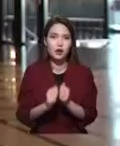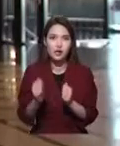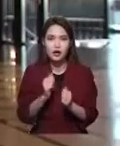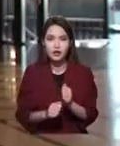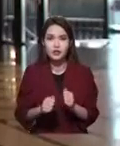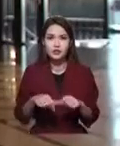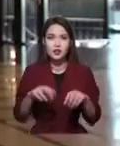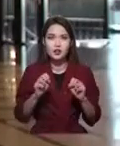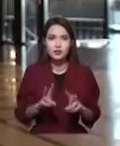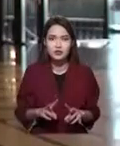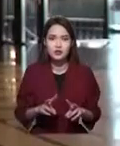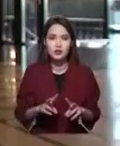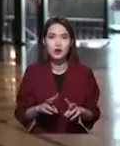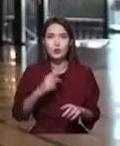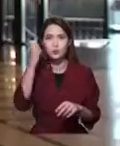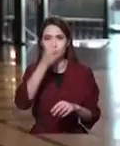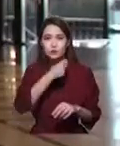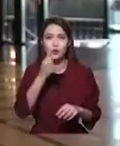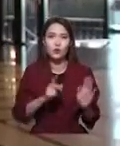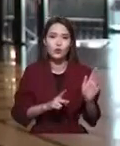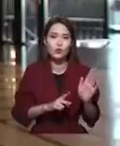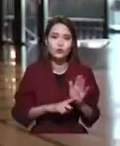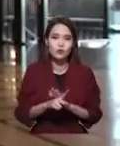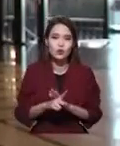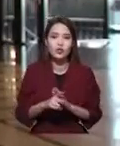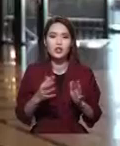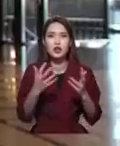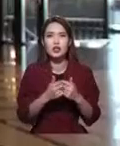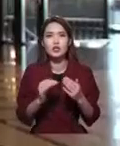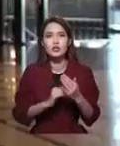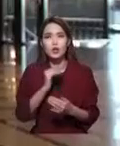ретінде, жұмысшы ретінде белсенділігін көтеру